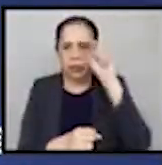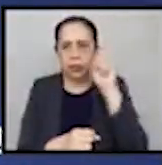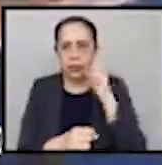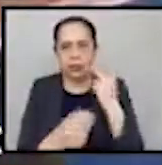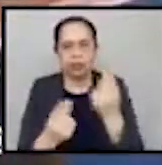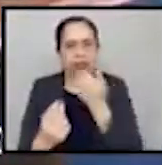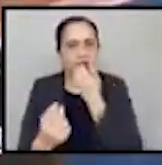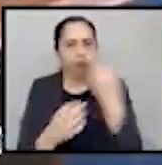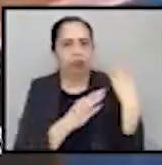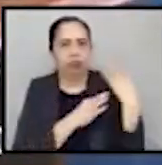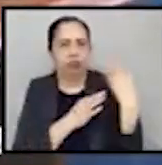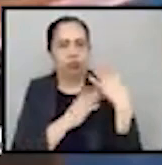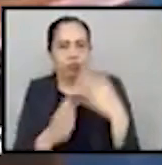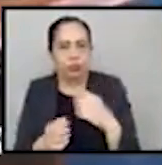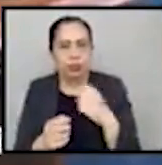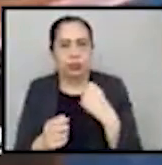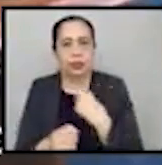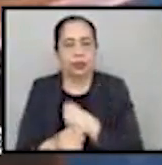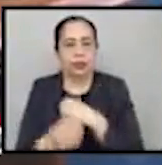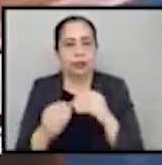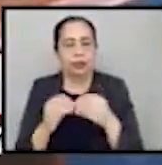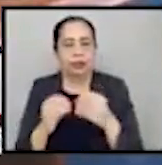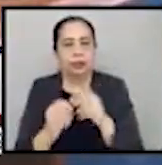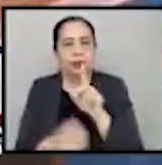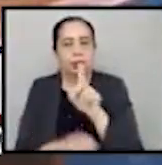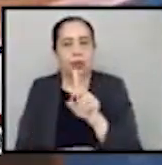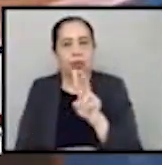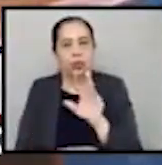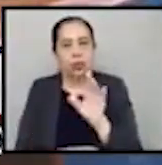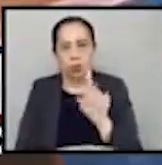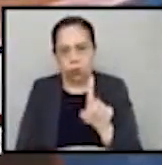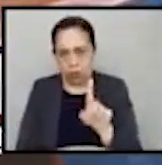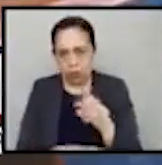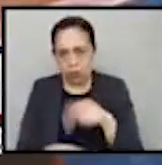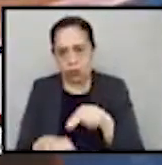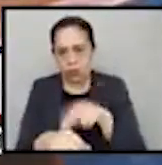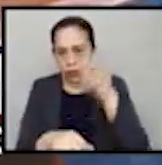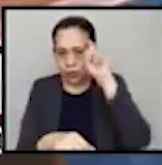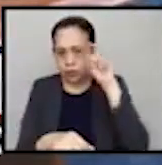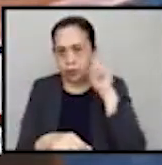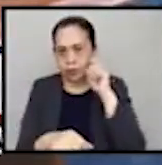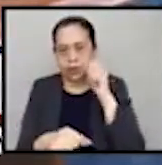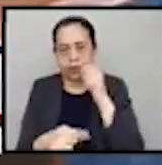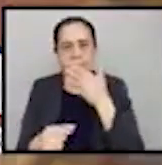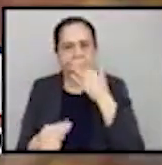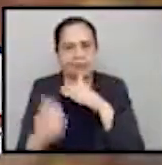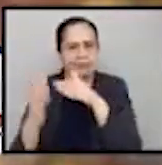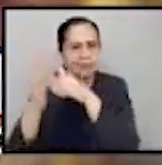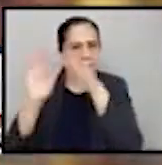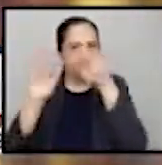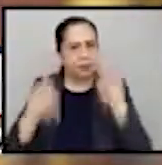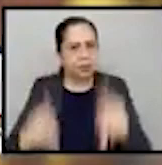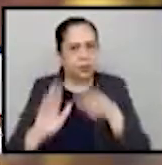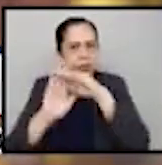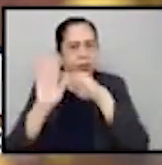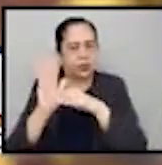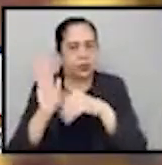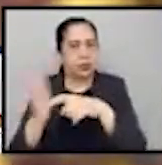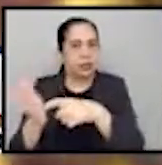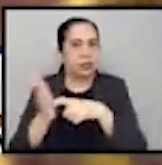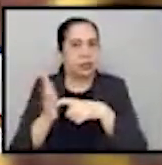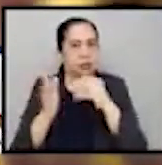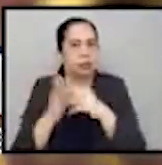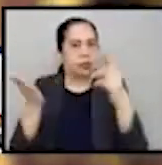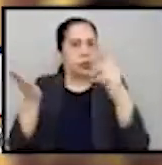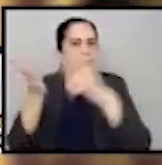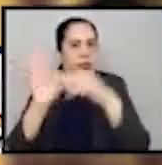ng kanyang Senate Bill No. 1291 o National Sex Offender Registry Act, o obligahin ang mga sex offender na magrehistro